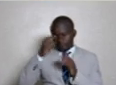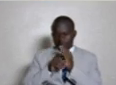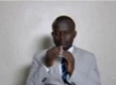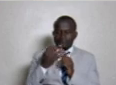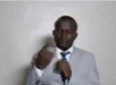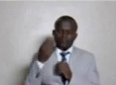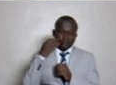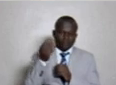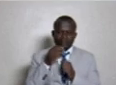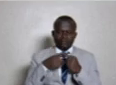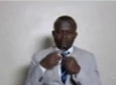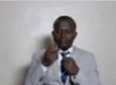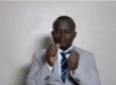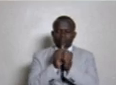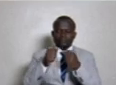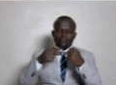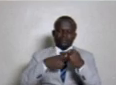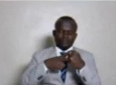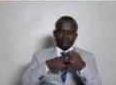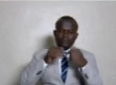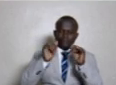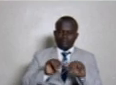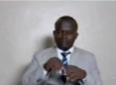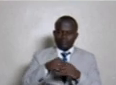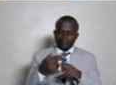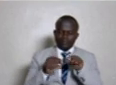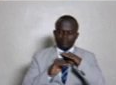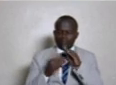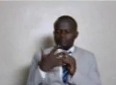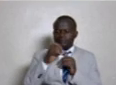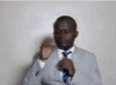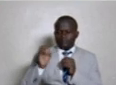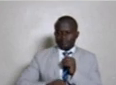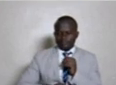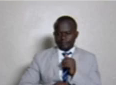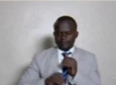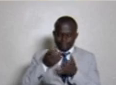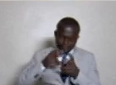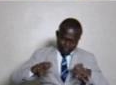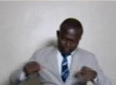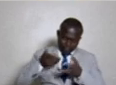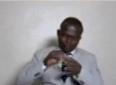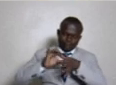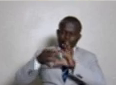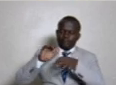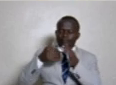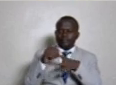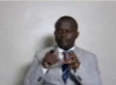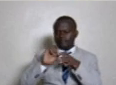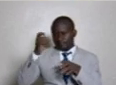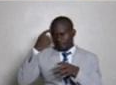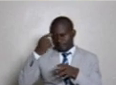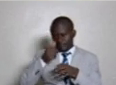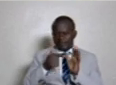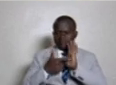31 kanama 2017 abakiri muri iyi myanya bari munsi ya 50%. Ku basesenguzi n'abafatanyabikorwa batandukanye ba leta ngo